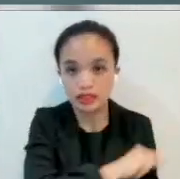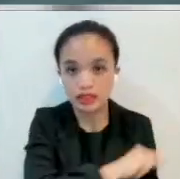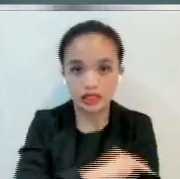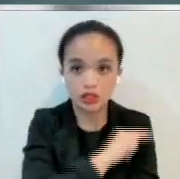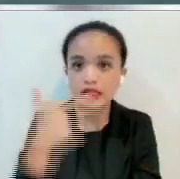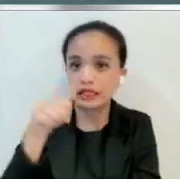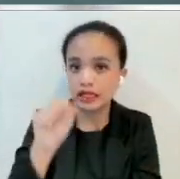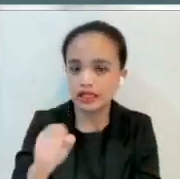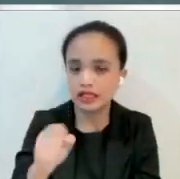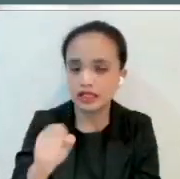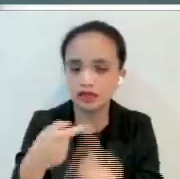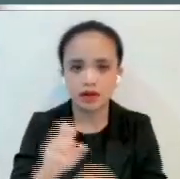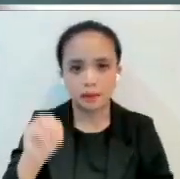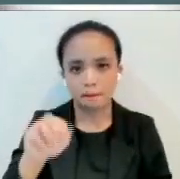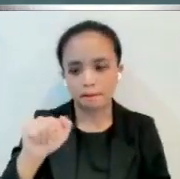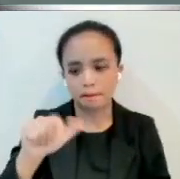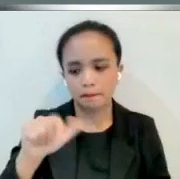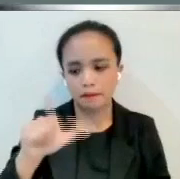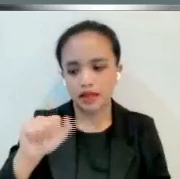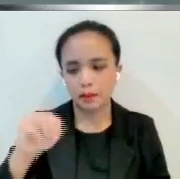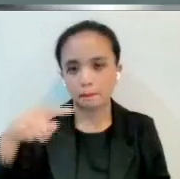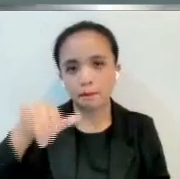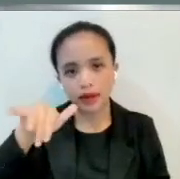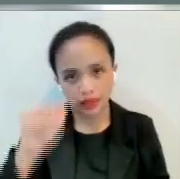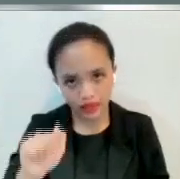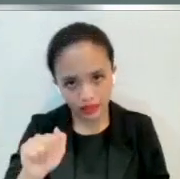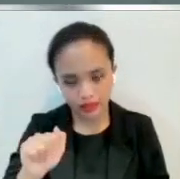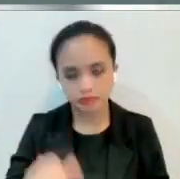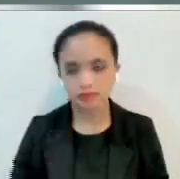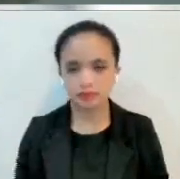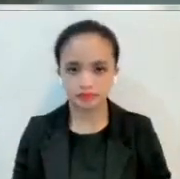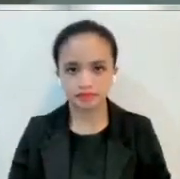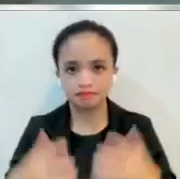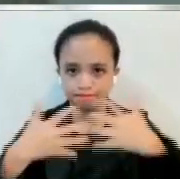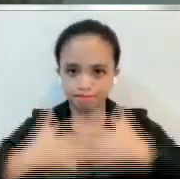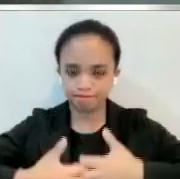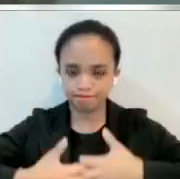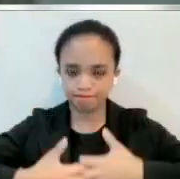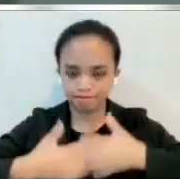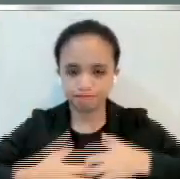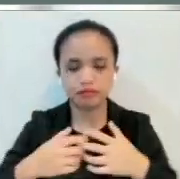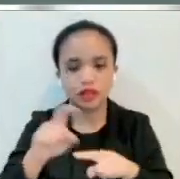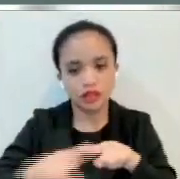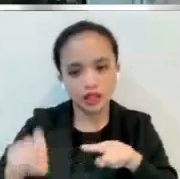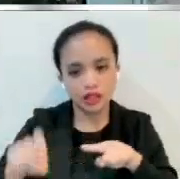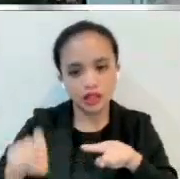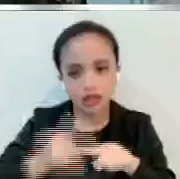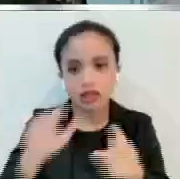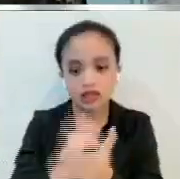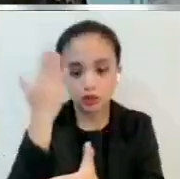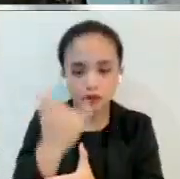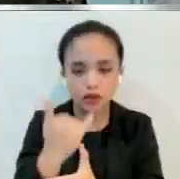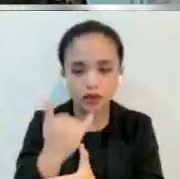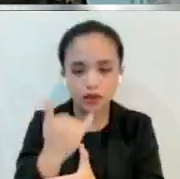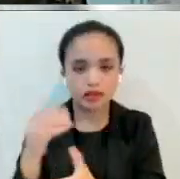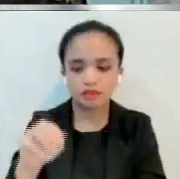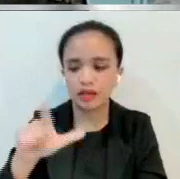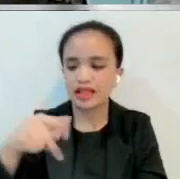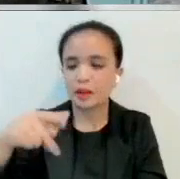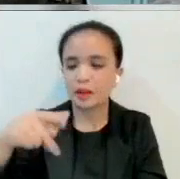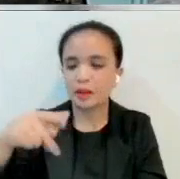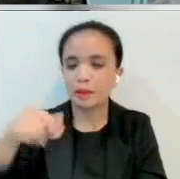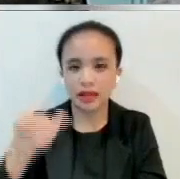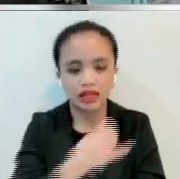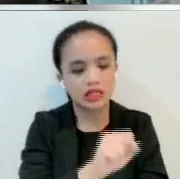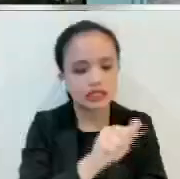ng Santa Rita at San Lorenzo plant dahil din sa Malampaya kaya nag-shutdown ang San Gabriel plant dahilan para tumaas na rin ang